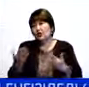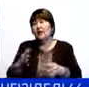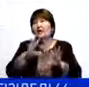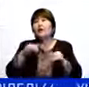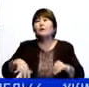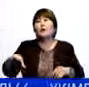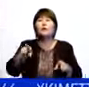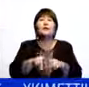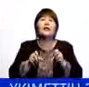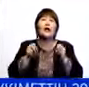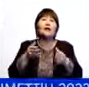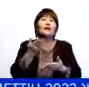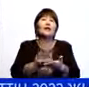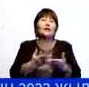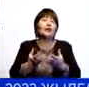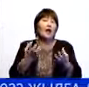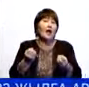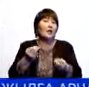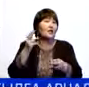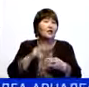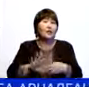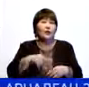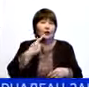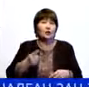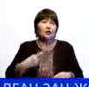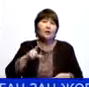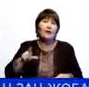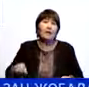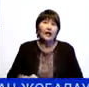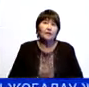Жалпы өңірде мұндай қылмыстық деректер әлі де тыйылмай тұр, дейді мамандар.